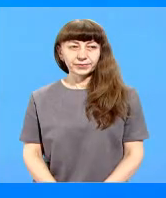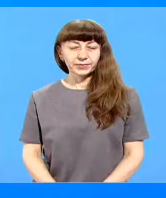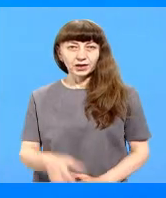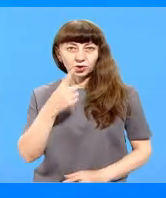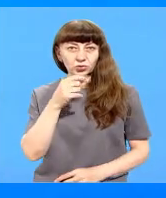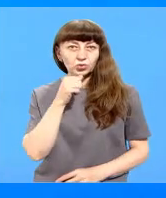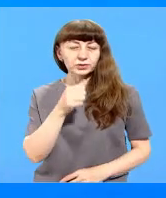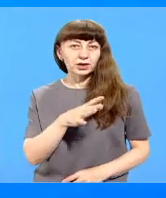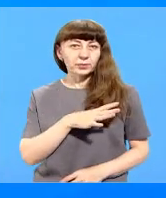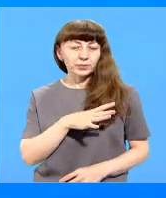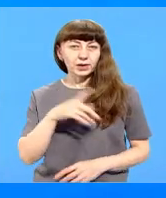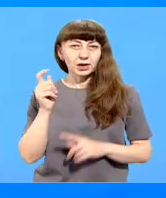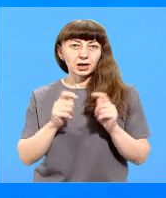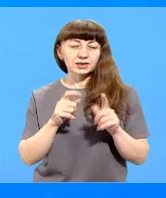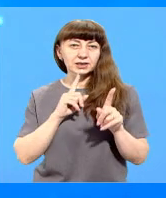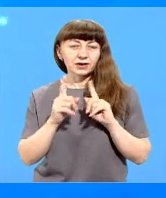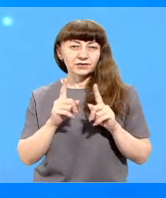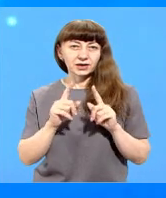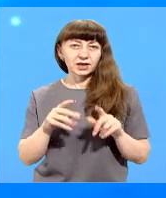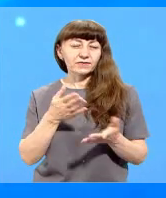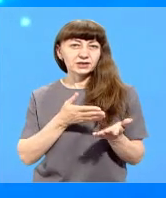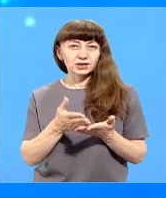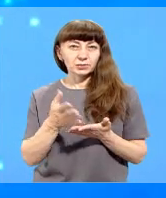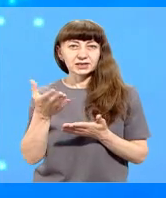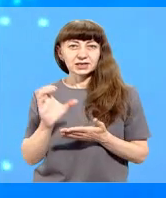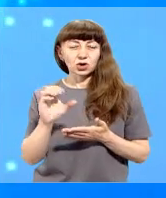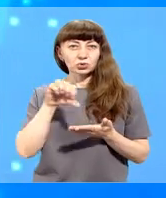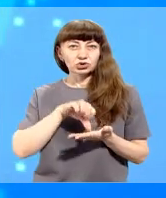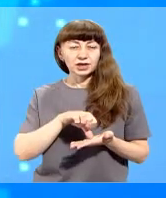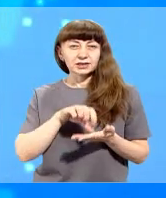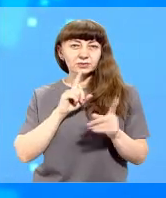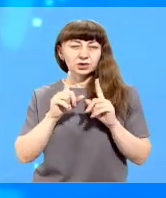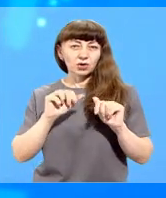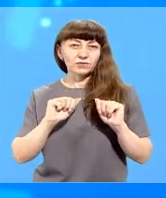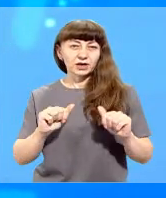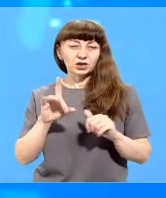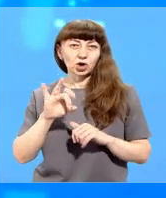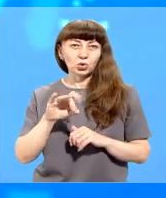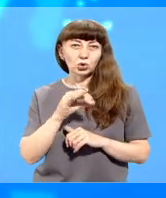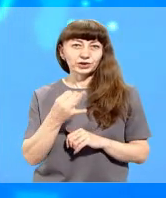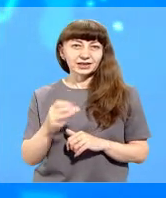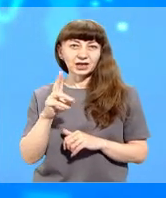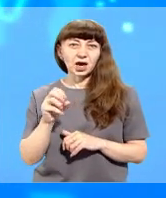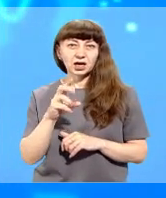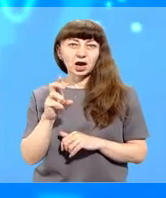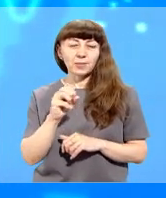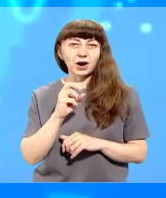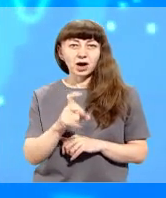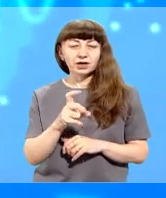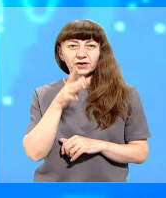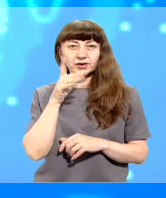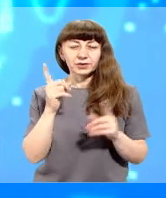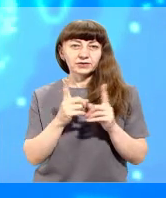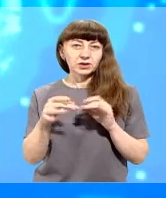Накануне в Кустанае прошел пленум городского совета ветеранов с участием членов Совета ветеранов Нагорного Карабаха. В ходе встречи участники